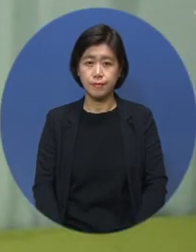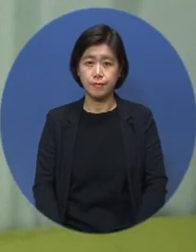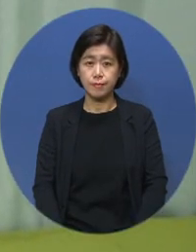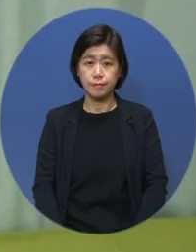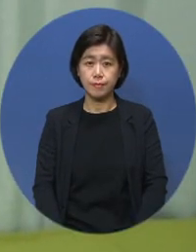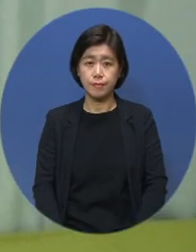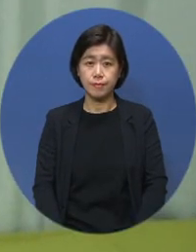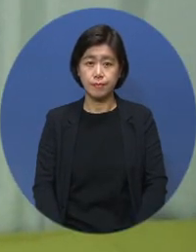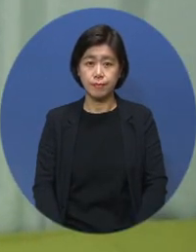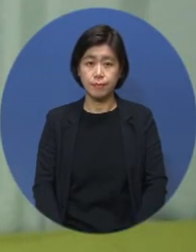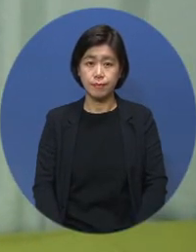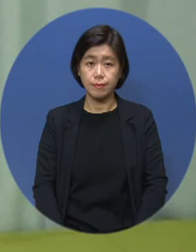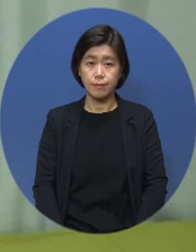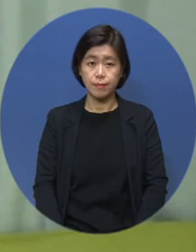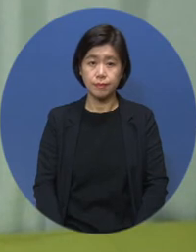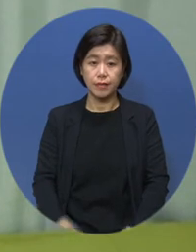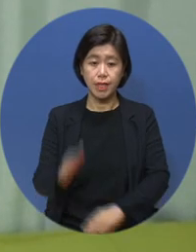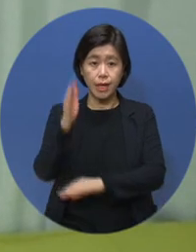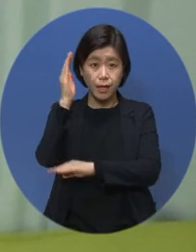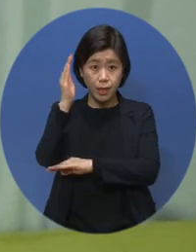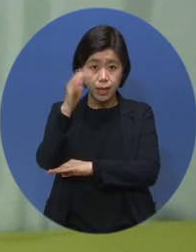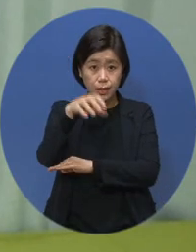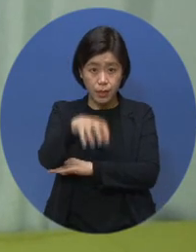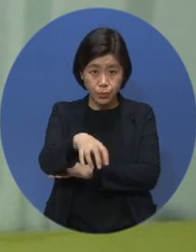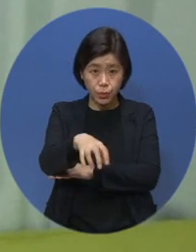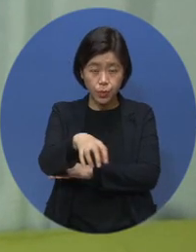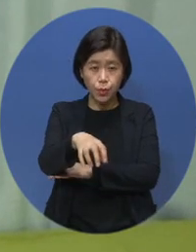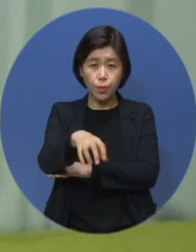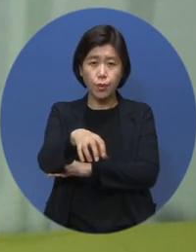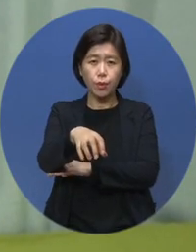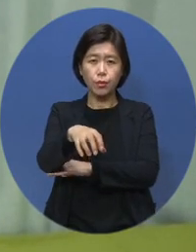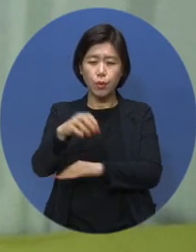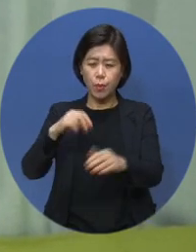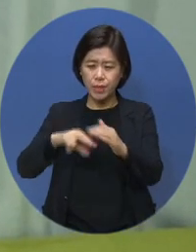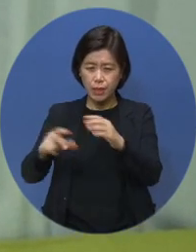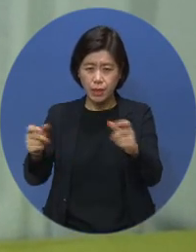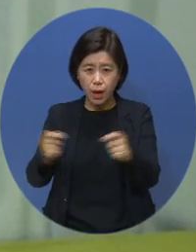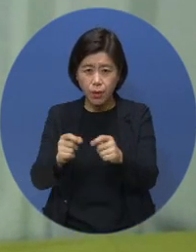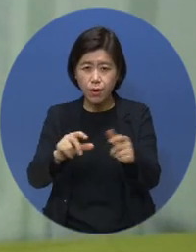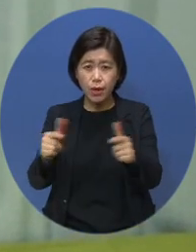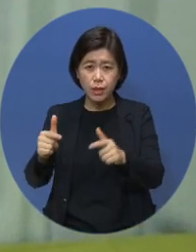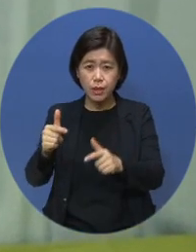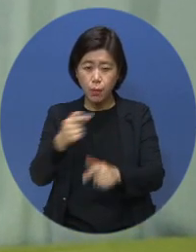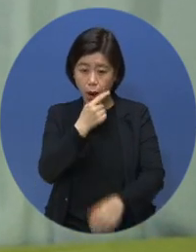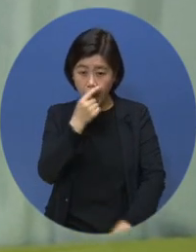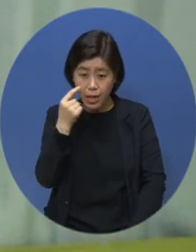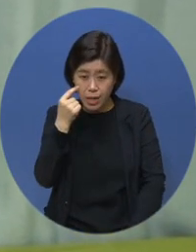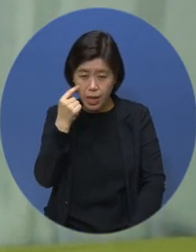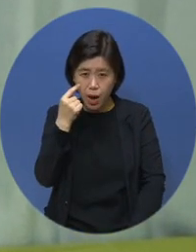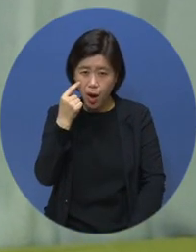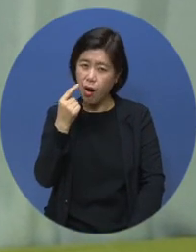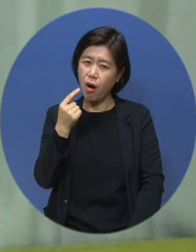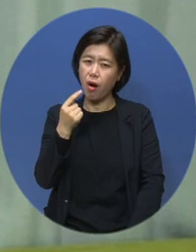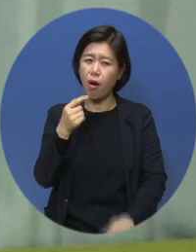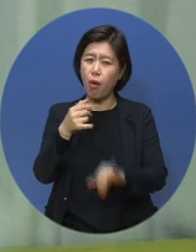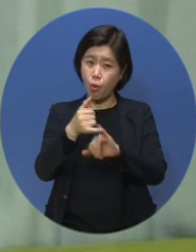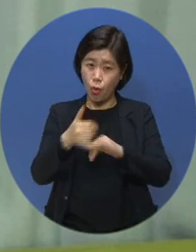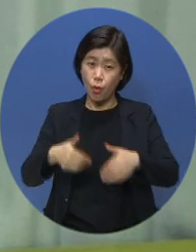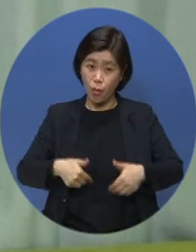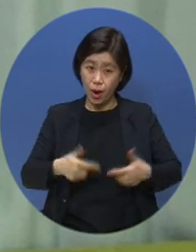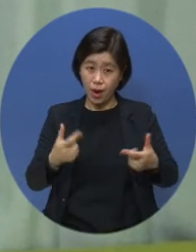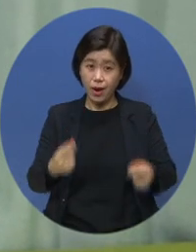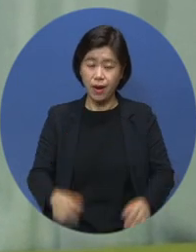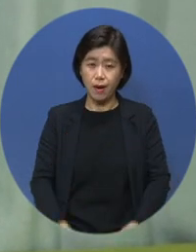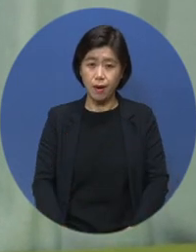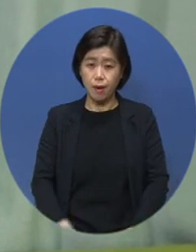아 이렇게 장소 보라매 위치 확인하는 것도 이 르 시 겠어요 예 근데 일인데 꼭 필요한 일이죠